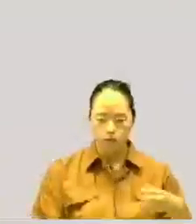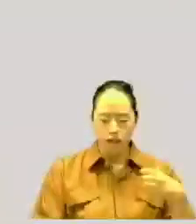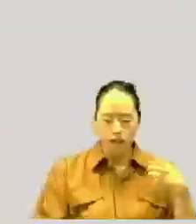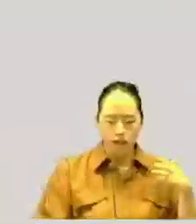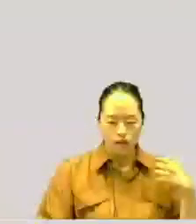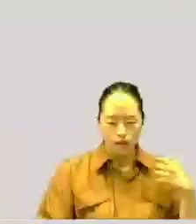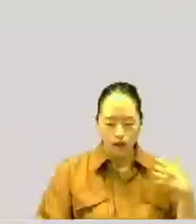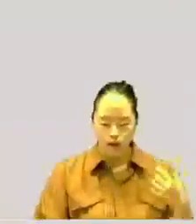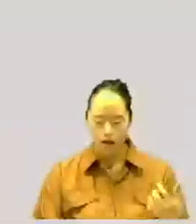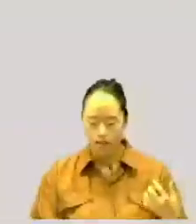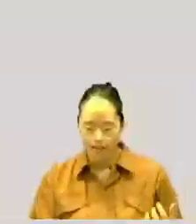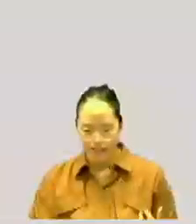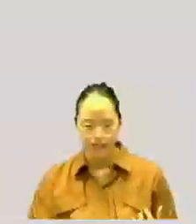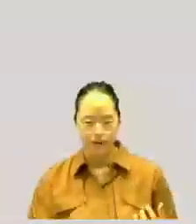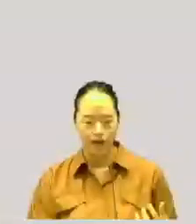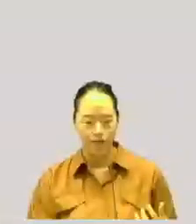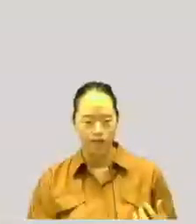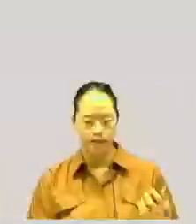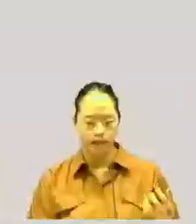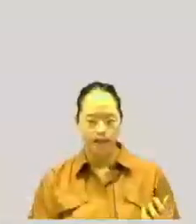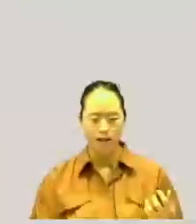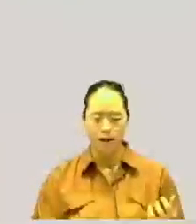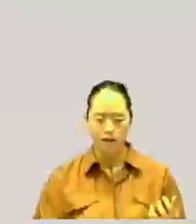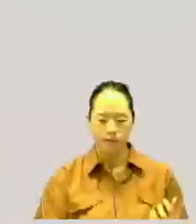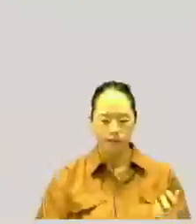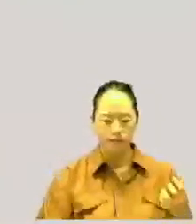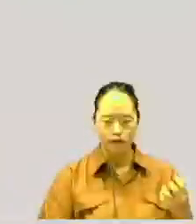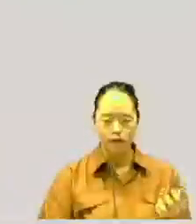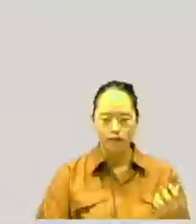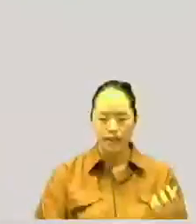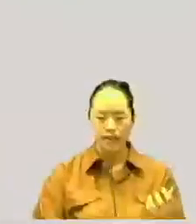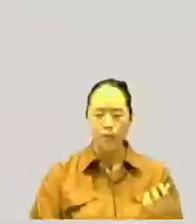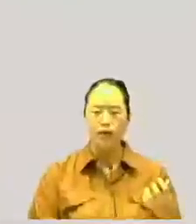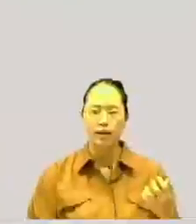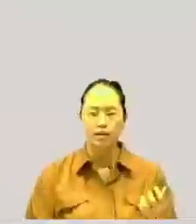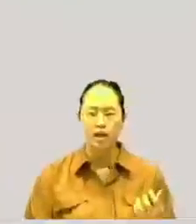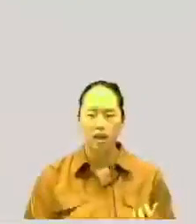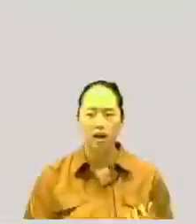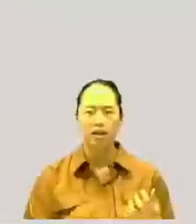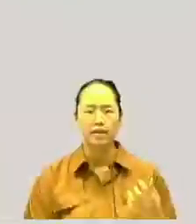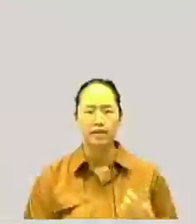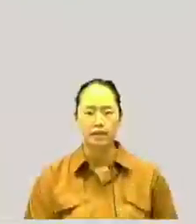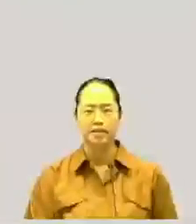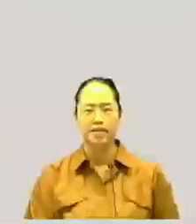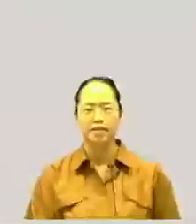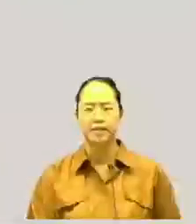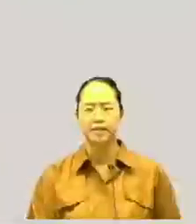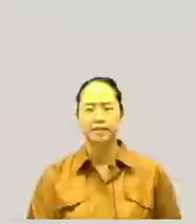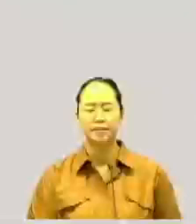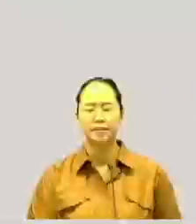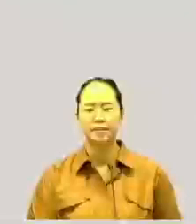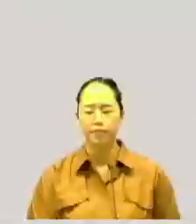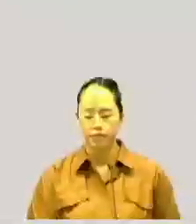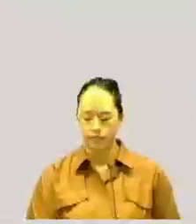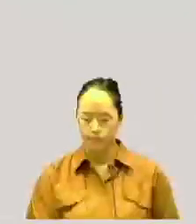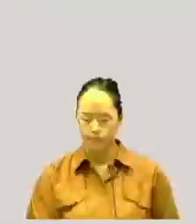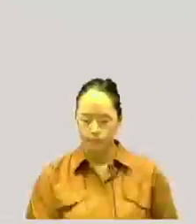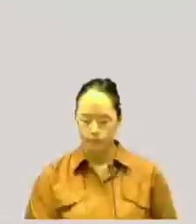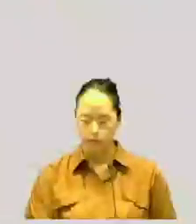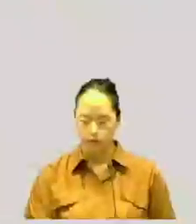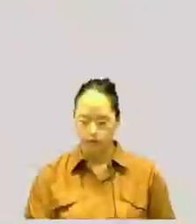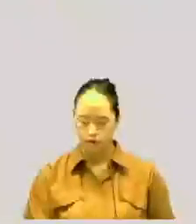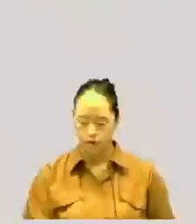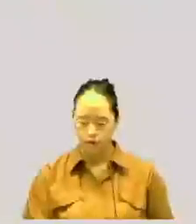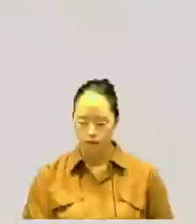所以当我们学习圣经的时候，认识神的时候，第一件事我们应该学到的就是这